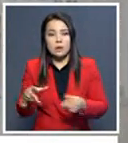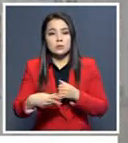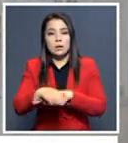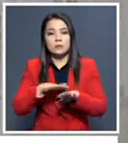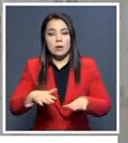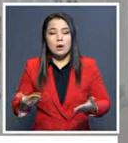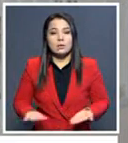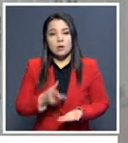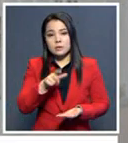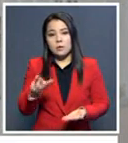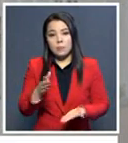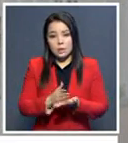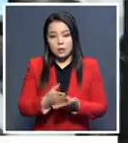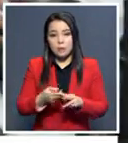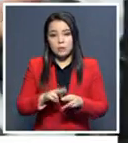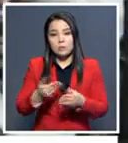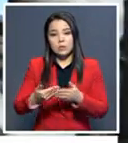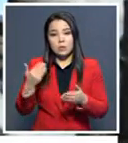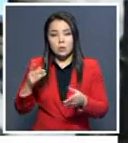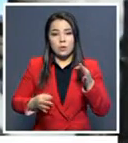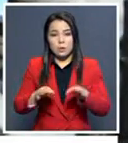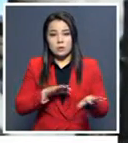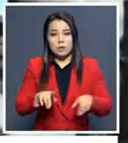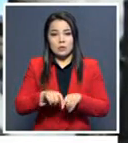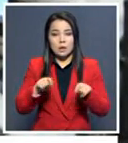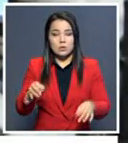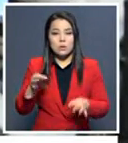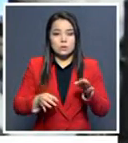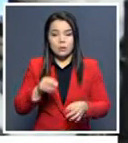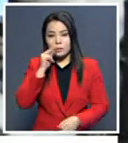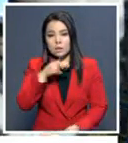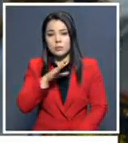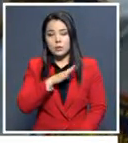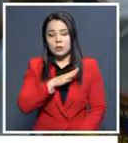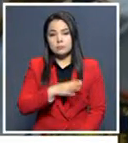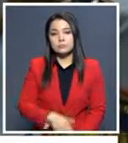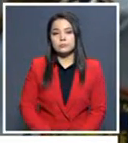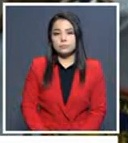болып шықты. Олардың біреуі осыған дейін қылмыс жасап сотты болған.